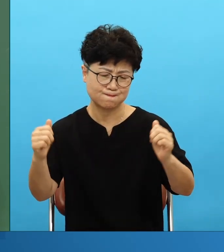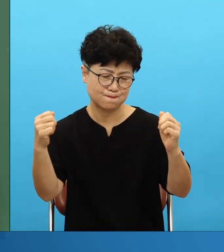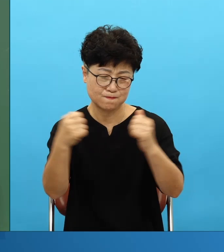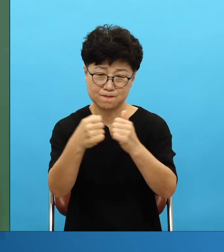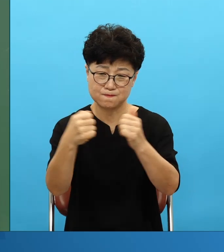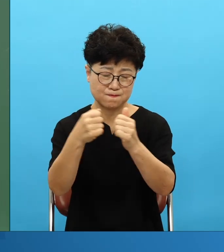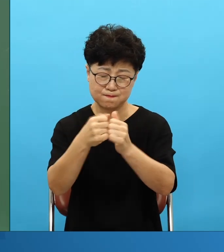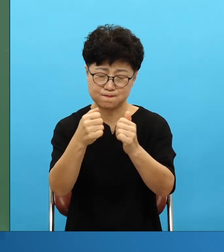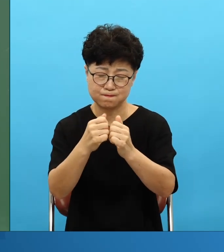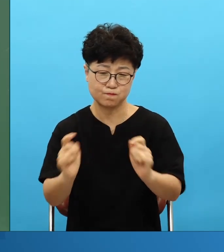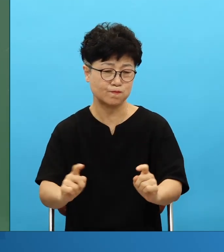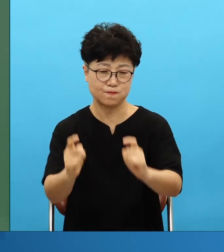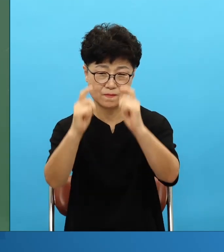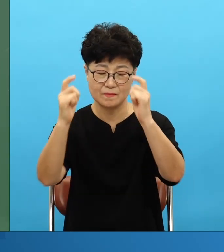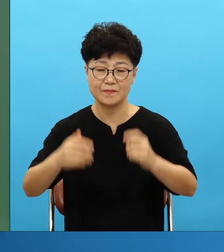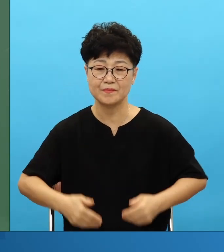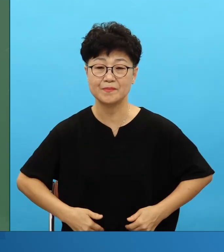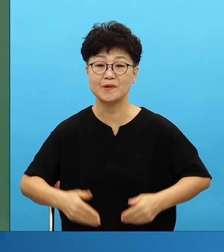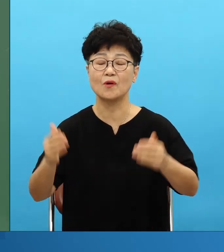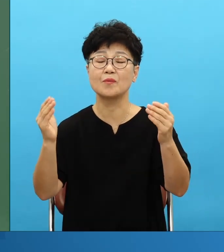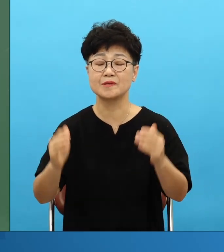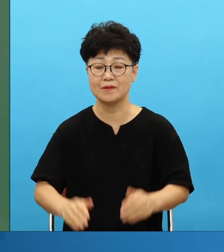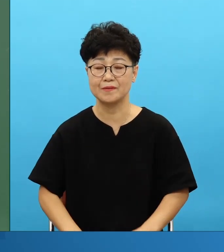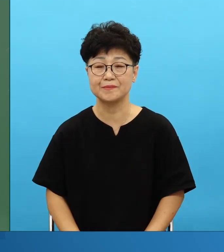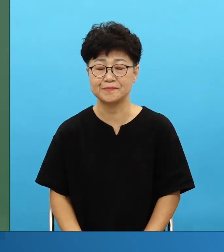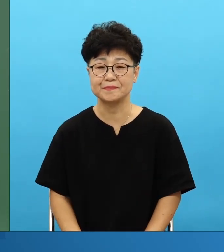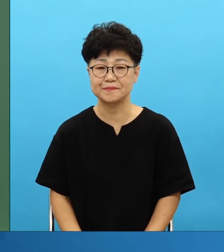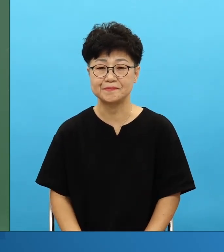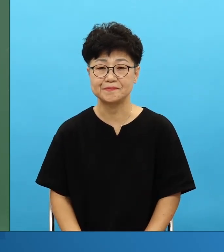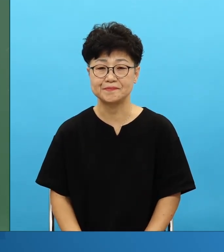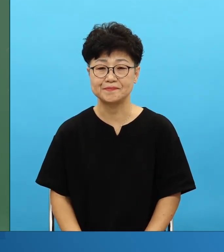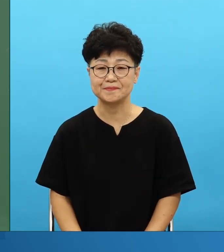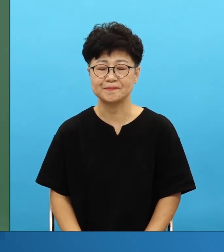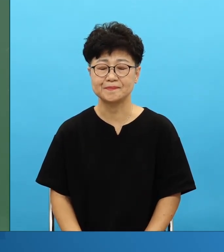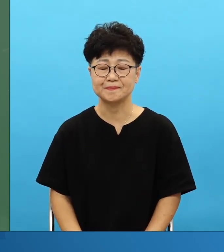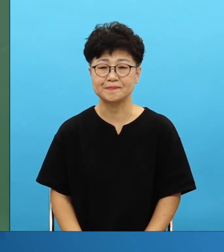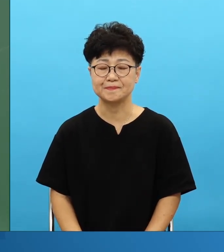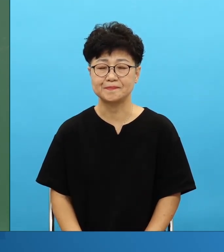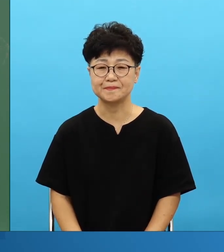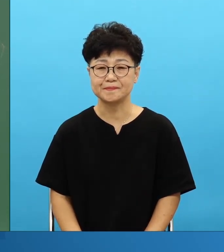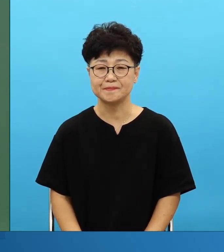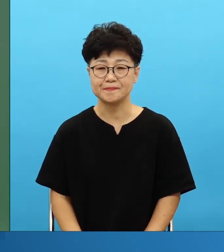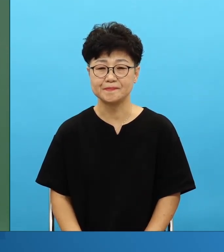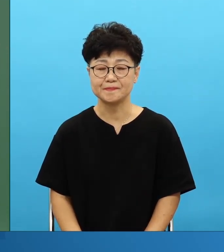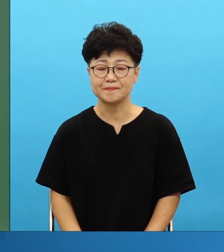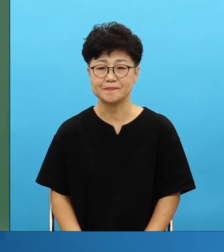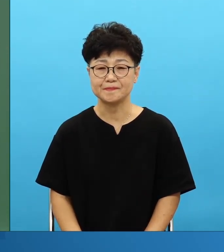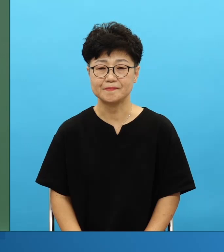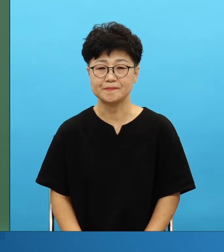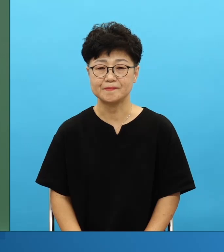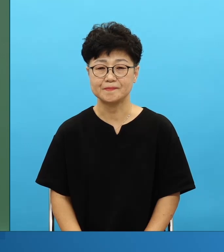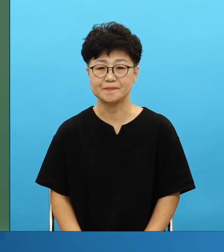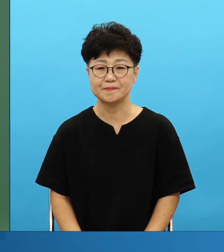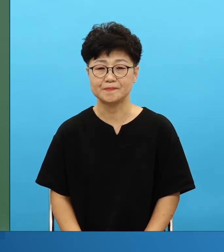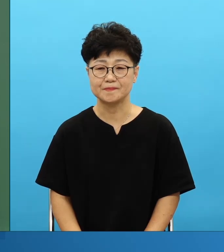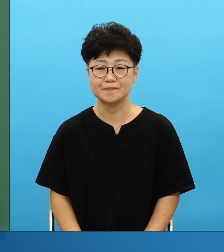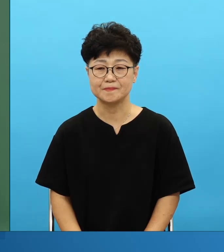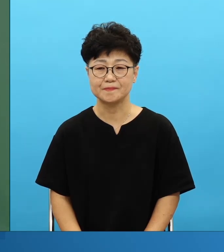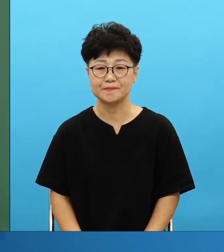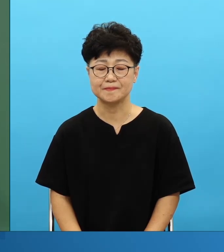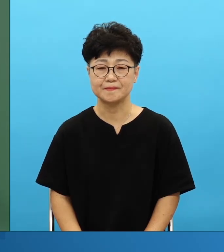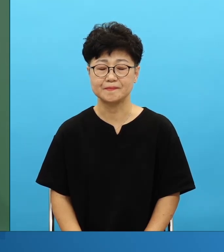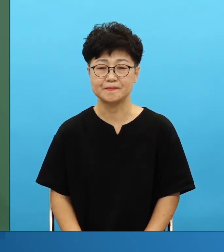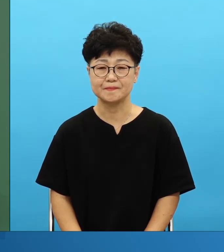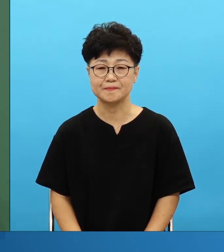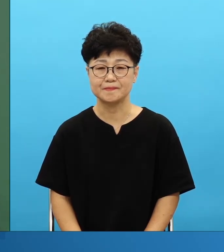don't have to fight. 싸울 만한 거 있으면 뭐 안 하면 돼요. That if there is a fight that breaks out, don't get involved. This is synergy.